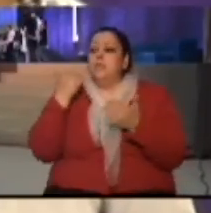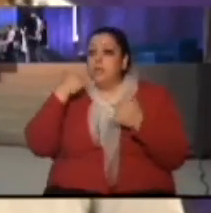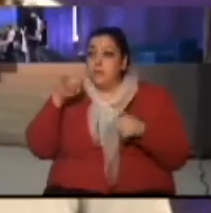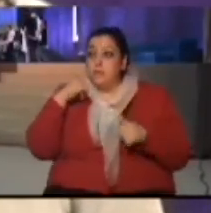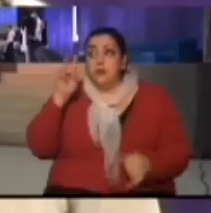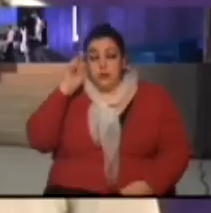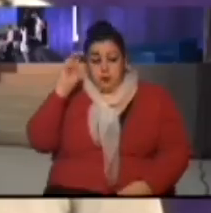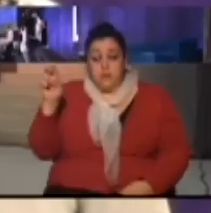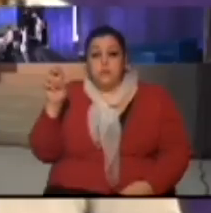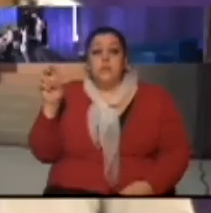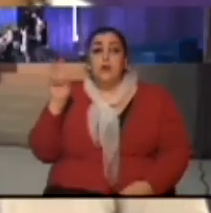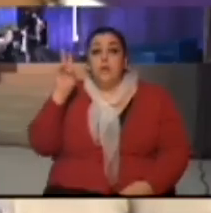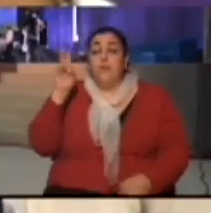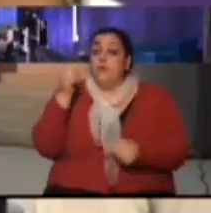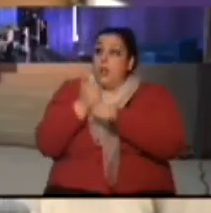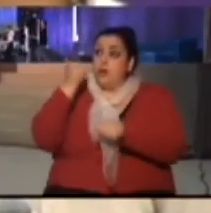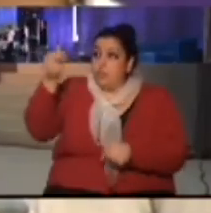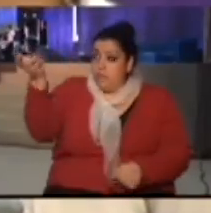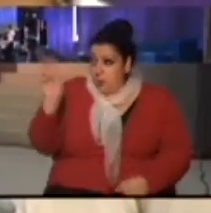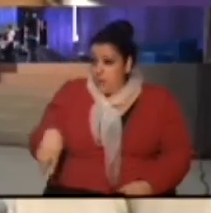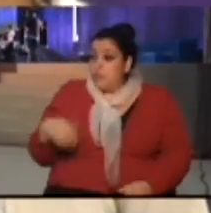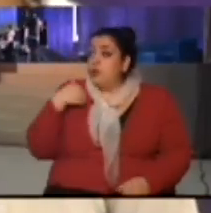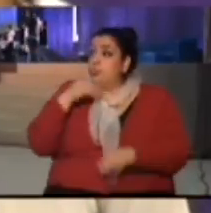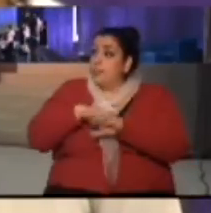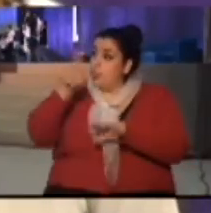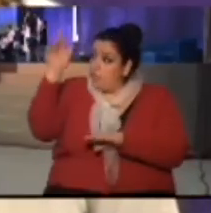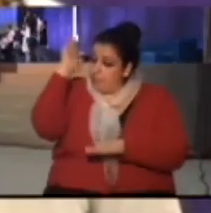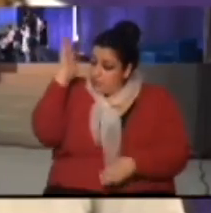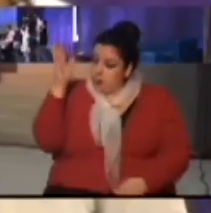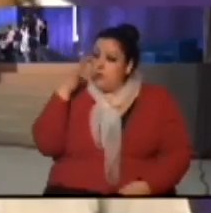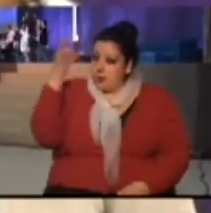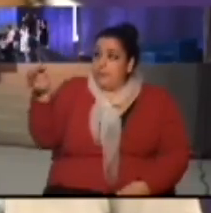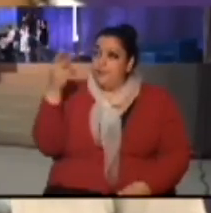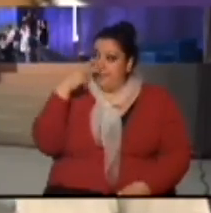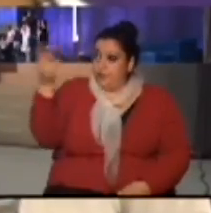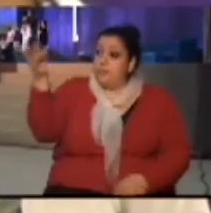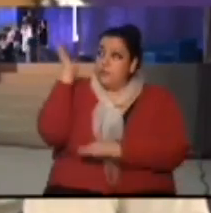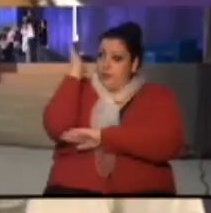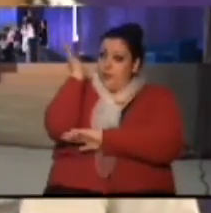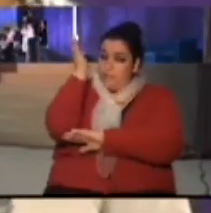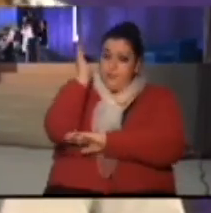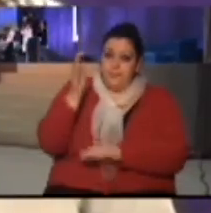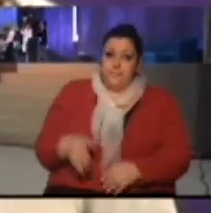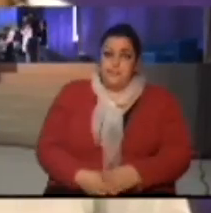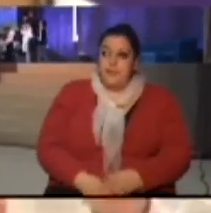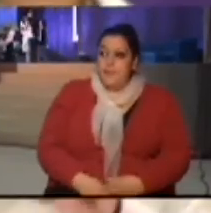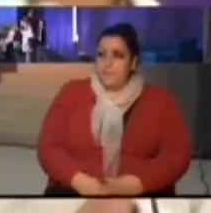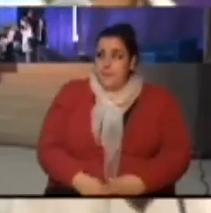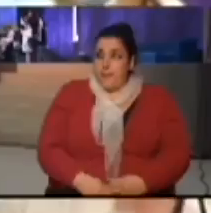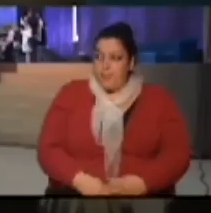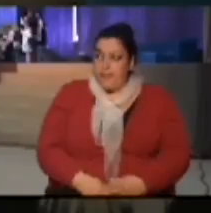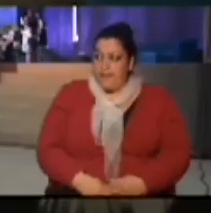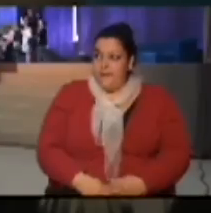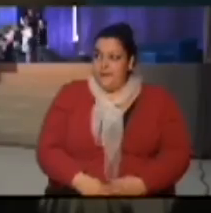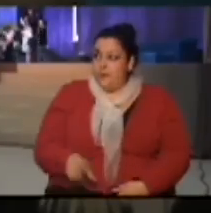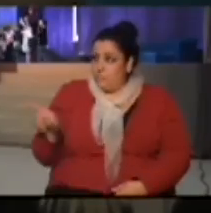այստեղ ես, առաջին անգամ ես եկել, ուզում եմ, որ դու ձեռքը թափարես, որ ես տեսնեմ քո ձեռքը։ Տեսնում եմ ձեռքեր, մենք